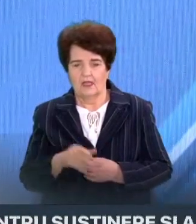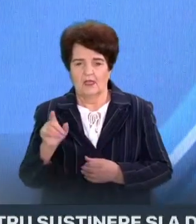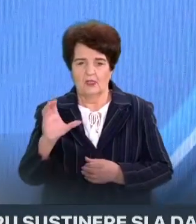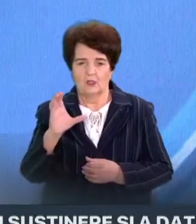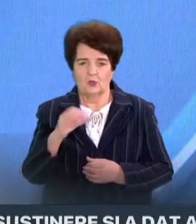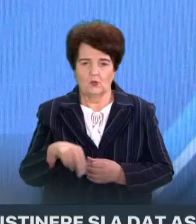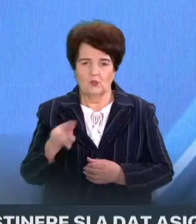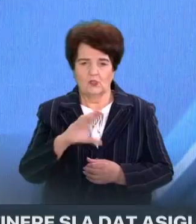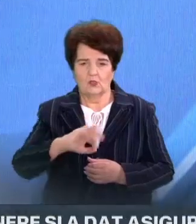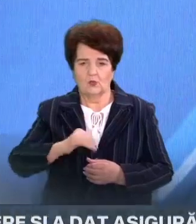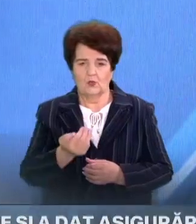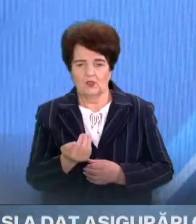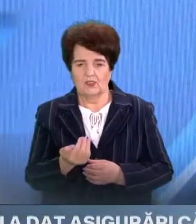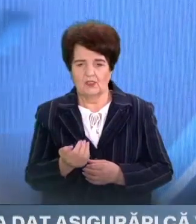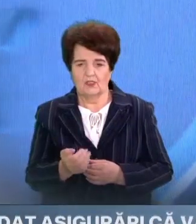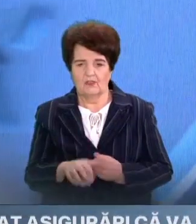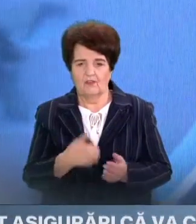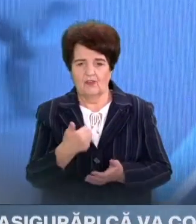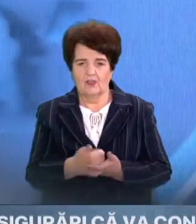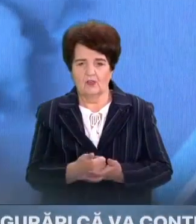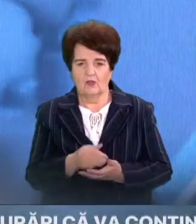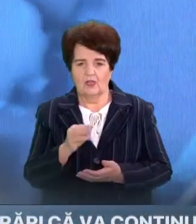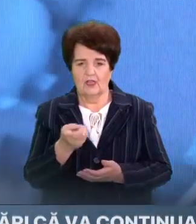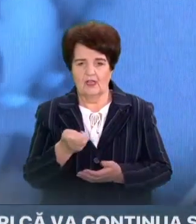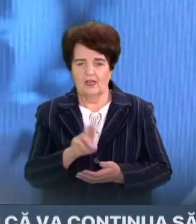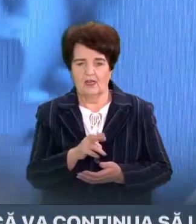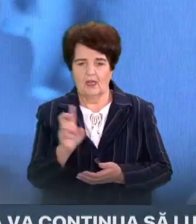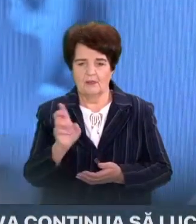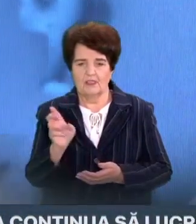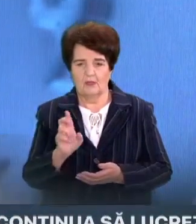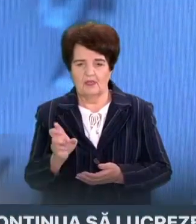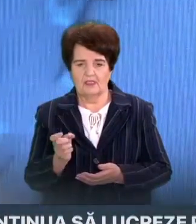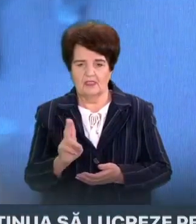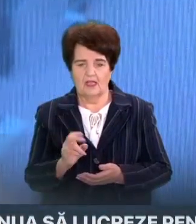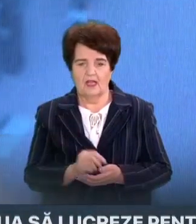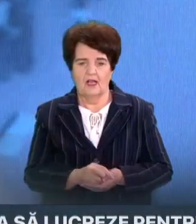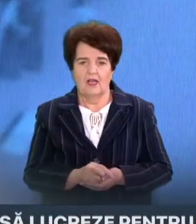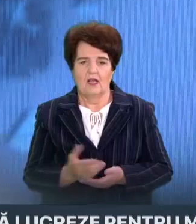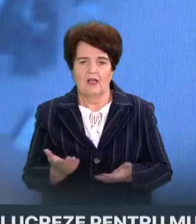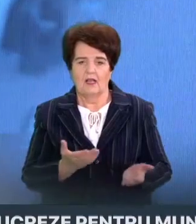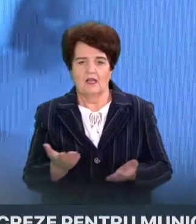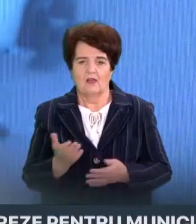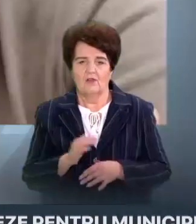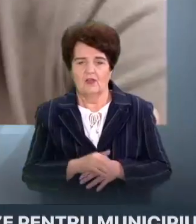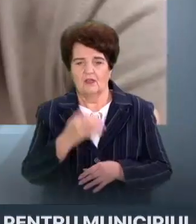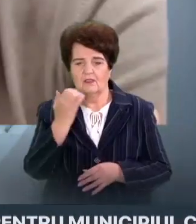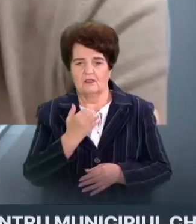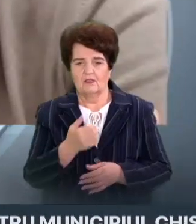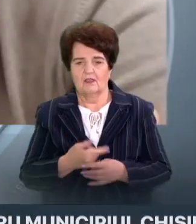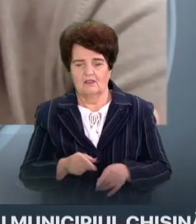sud, socialiștii obțin victorii doar la Taraclia și Basarabeasca. Cărori factori se datorează